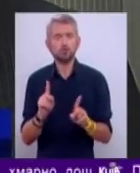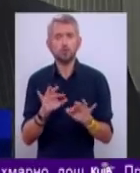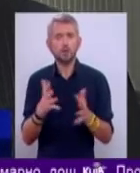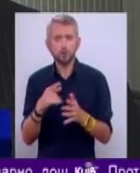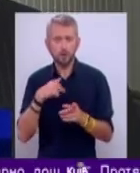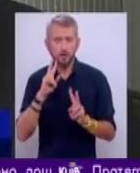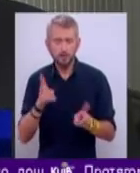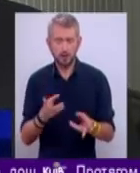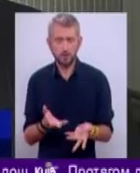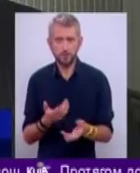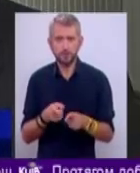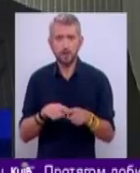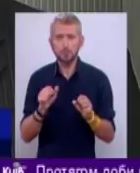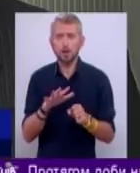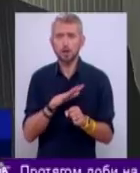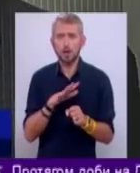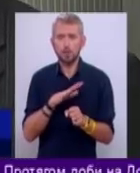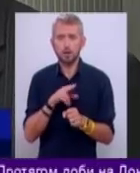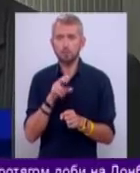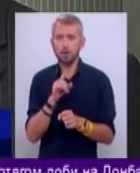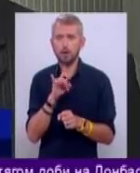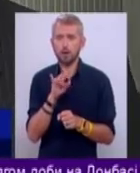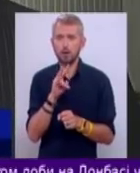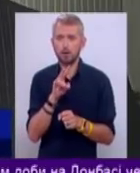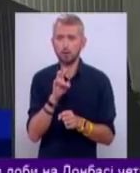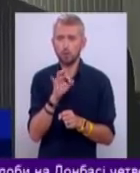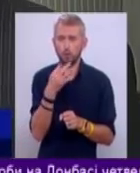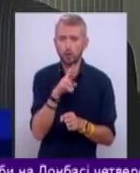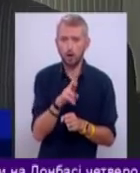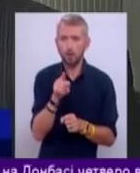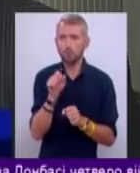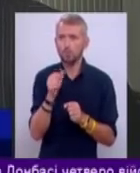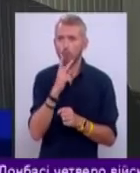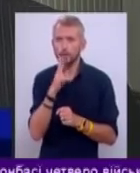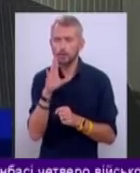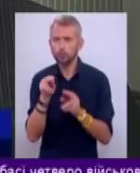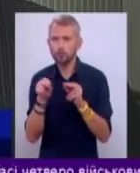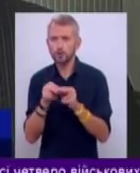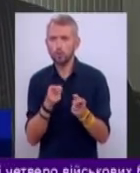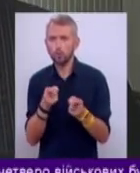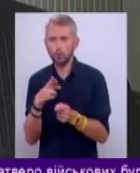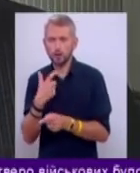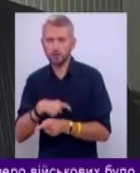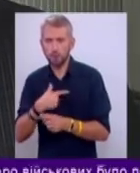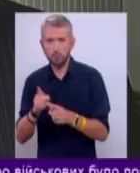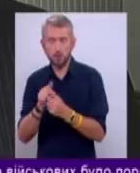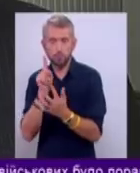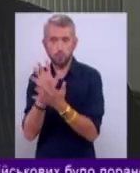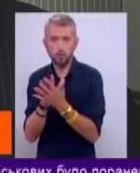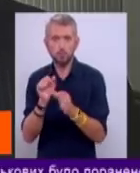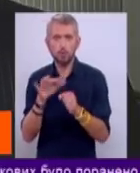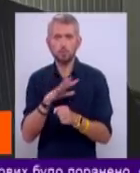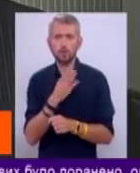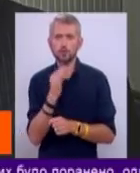не знаю. Це могла бути і параноїдальна агресія, він мог увидіти учительниці угрозу для себе, тому бросився. Це може бути і